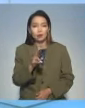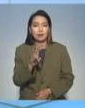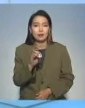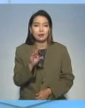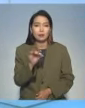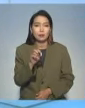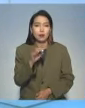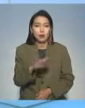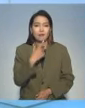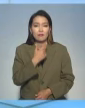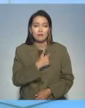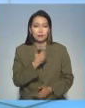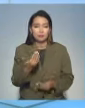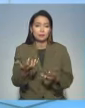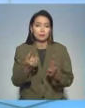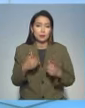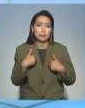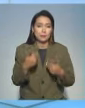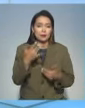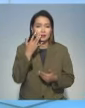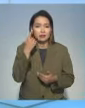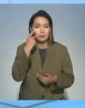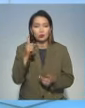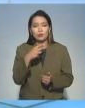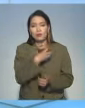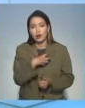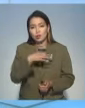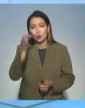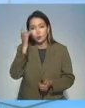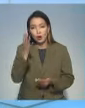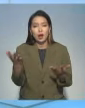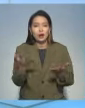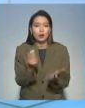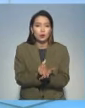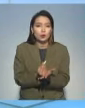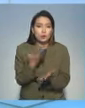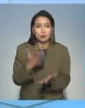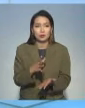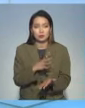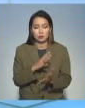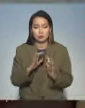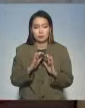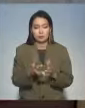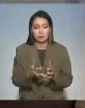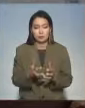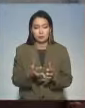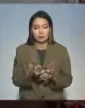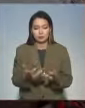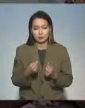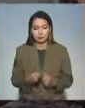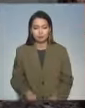Никибаев. Ветеран, принимая поздравления, всегда подчеркивает, важно помнить, какой ценой достался мир.